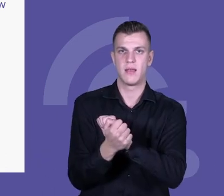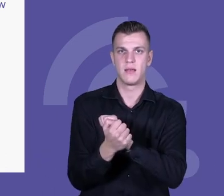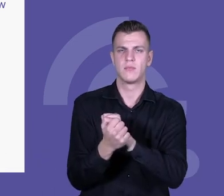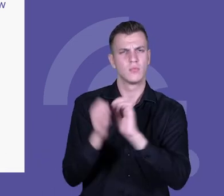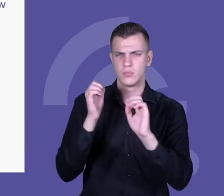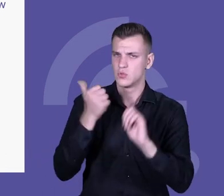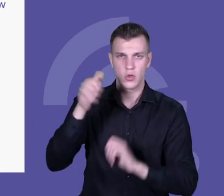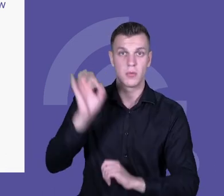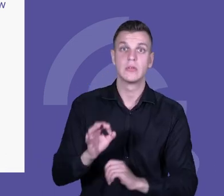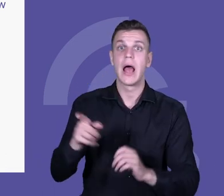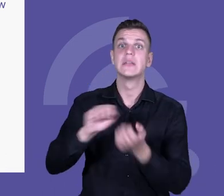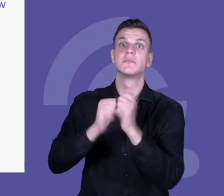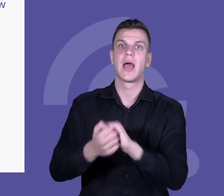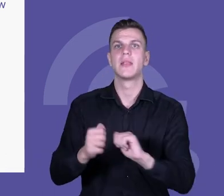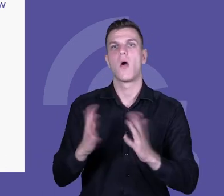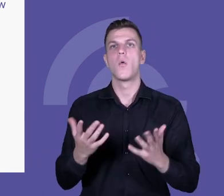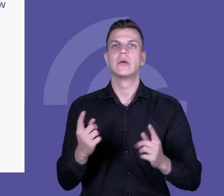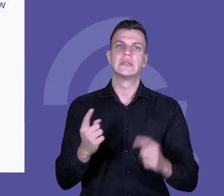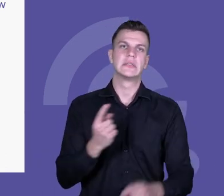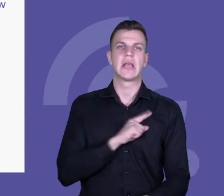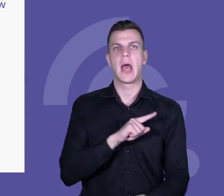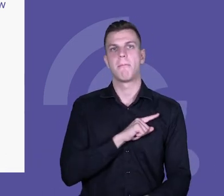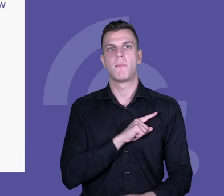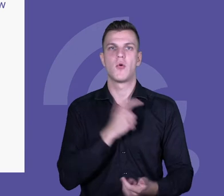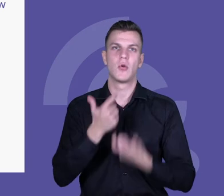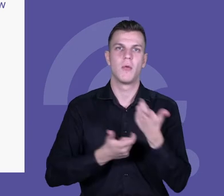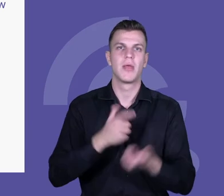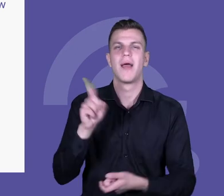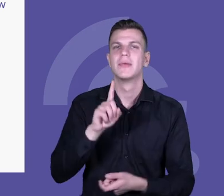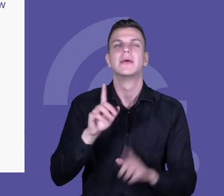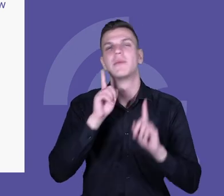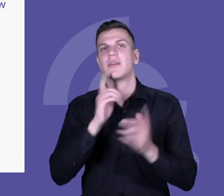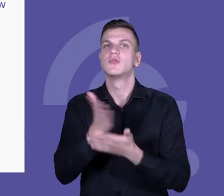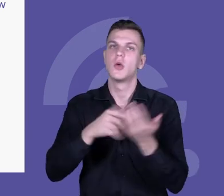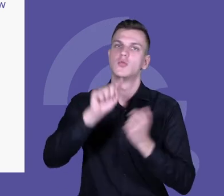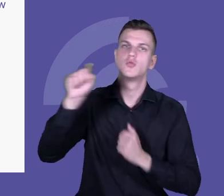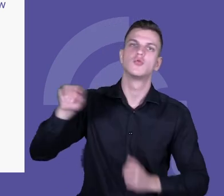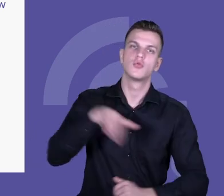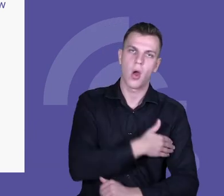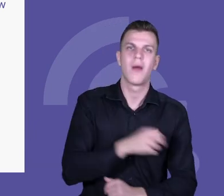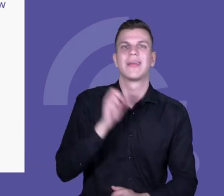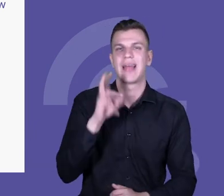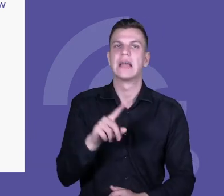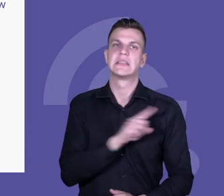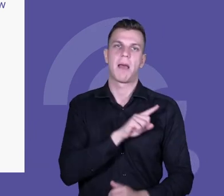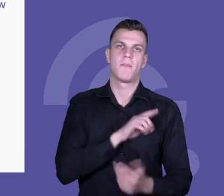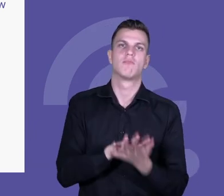prostu sama z siebie. W części szkół tak, wtedy kiedy jest nagromadzony jakiś taki poziom